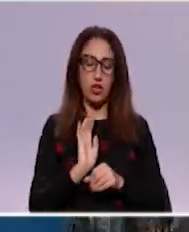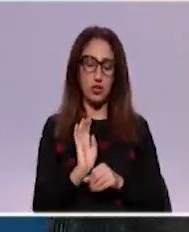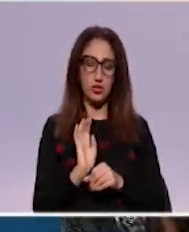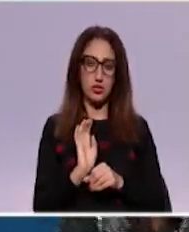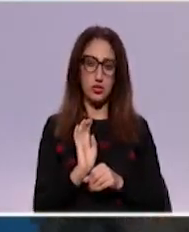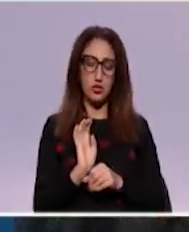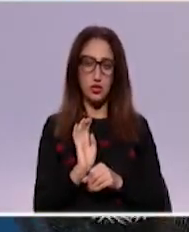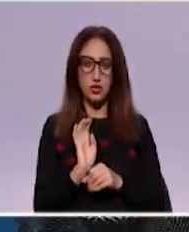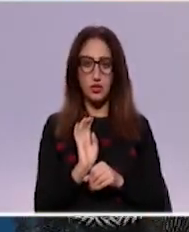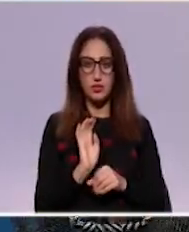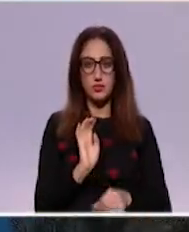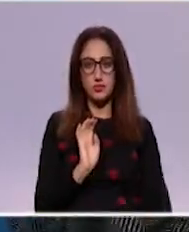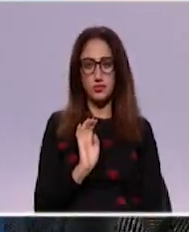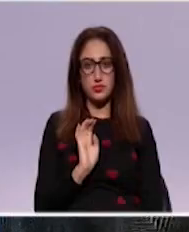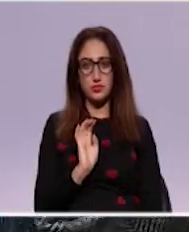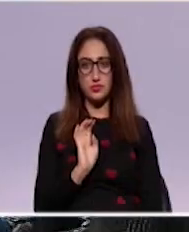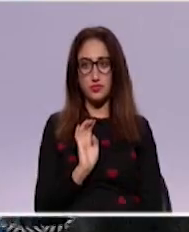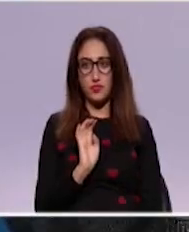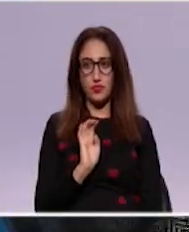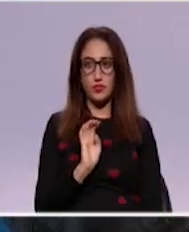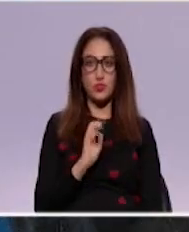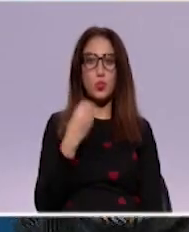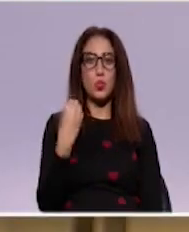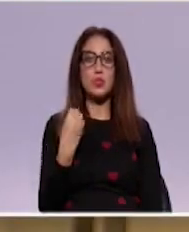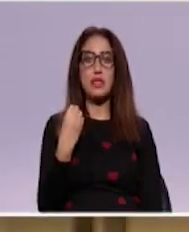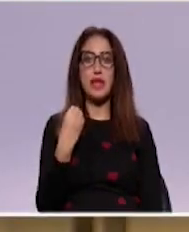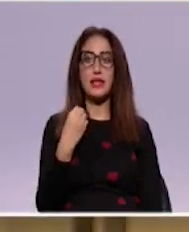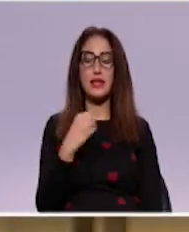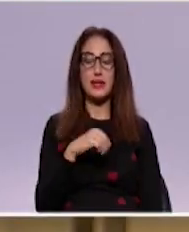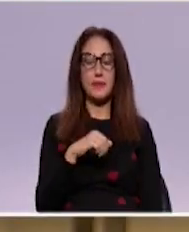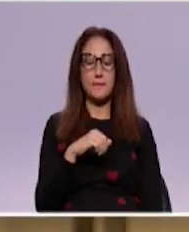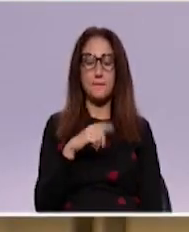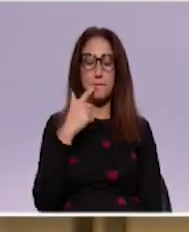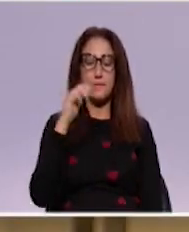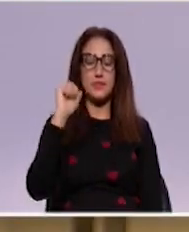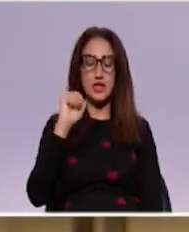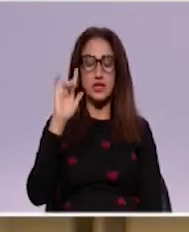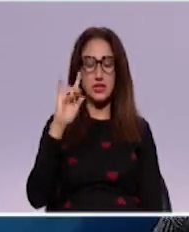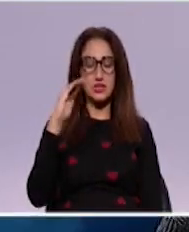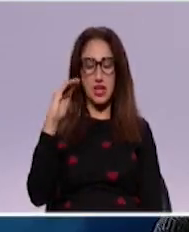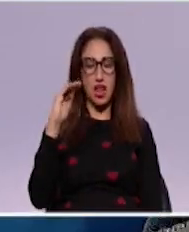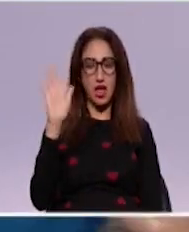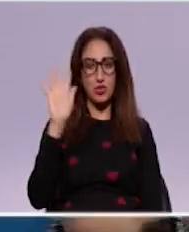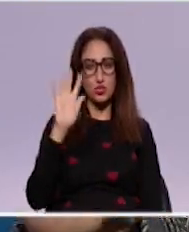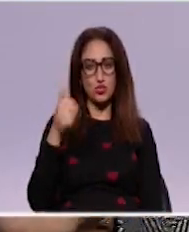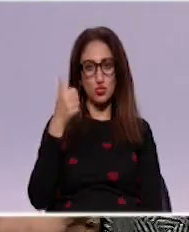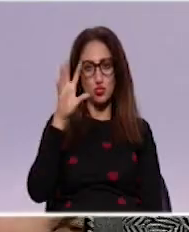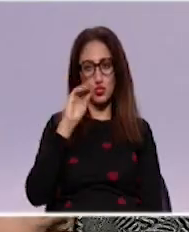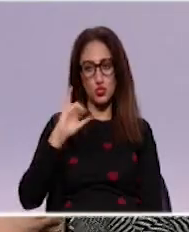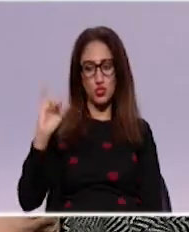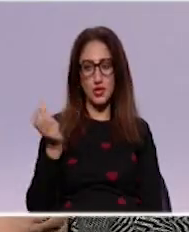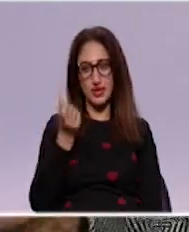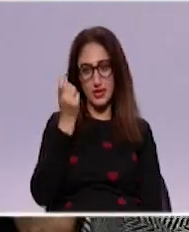دي بذره رماها في دماغي واستنت مده طويله. طب وصلاح جاهين دوره ايه في الفرقه؟ لا ده صلاح جاهين ده الاب الروحي